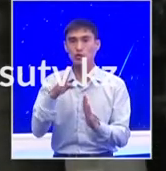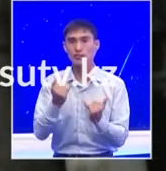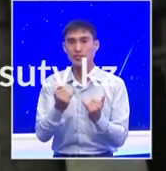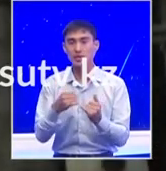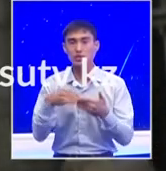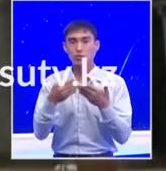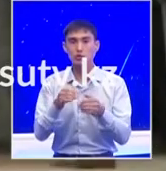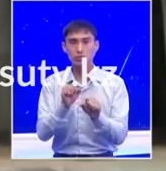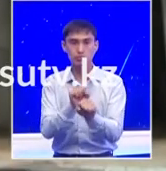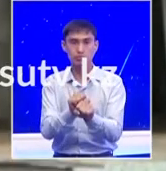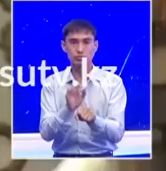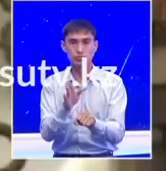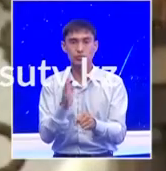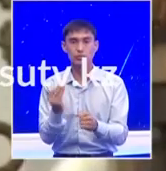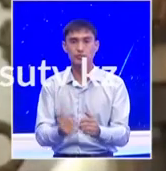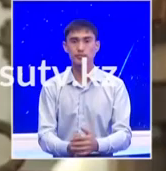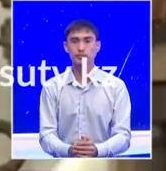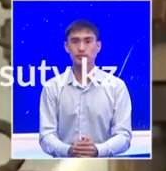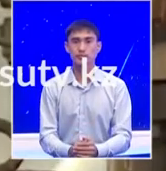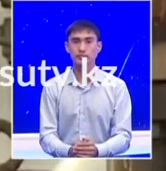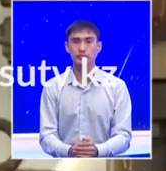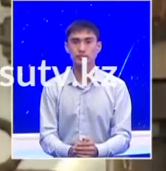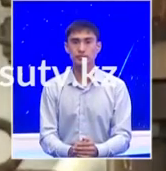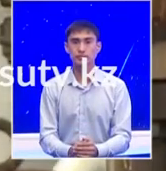и не допустить перегрева рынка нефти.